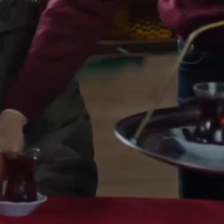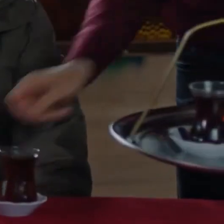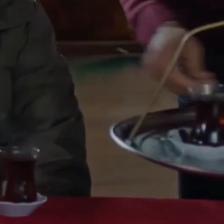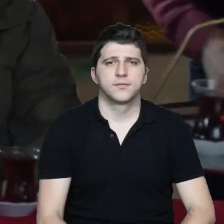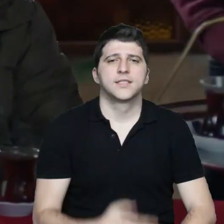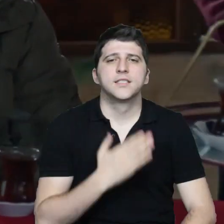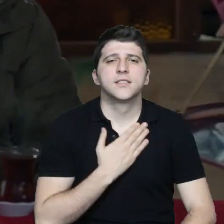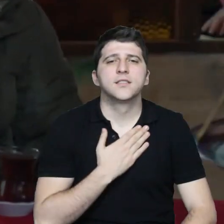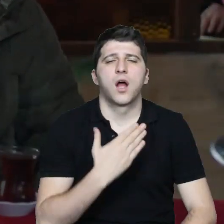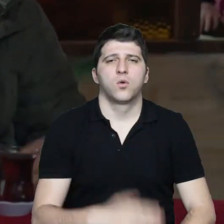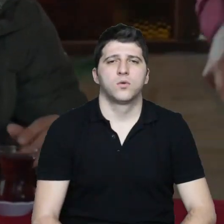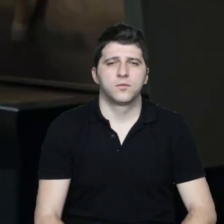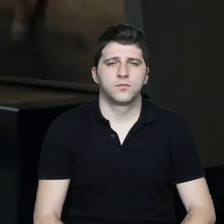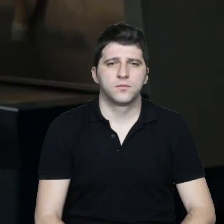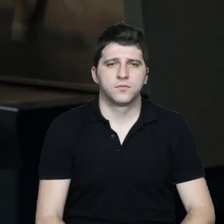Sağ ol Yücel.